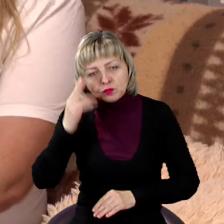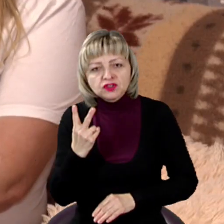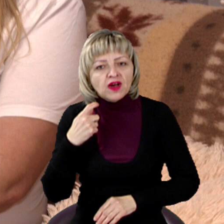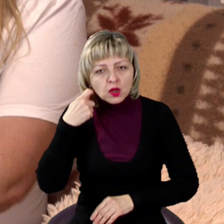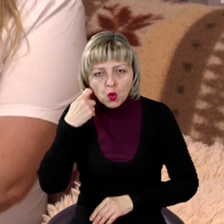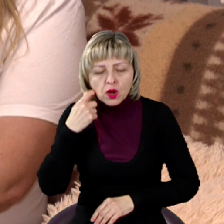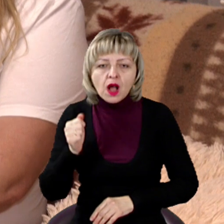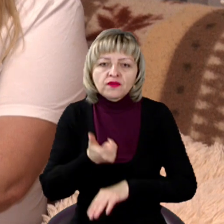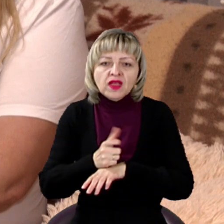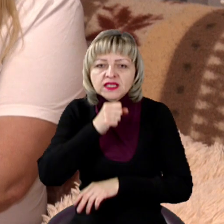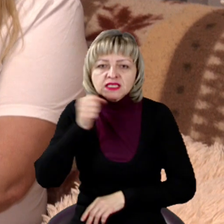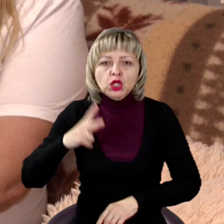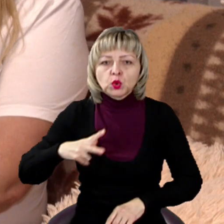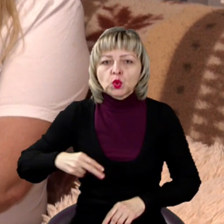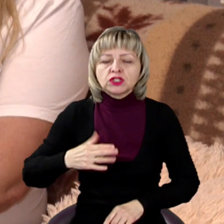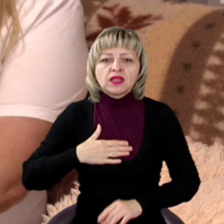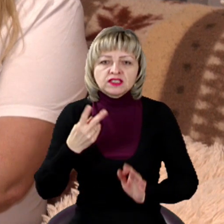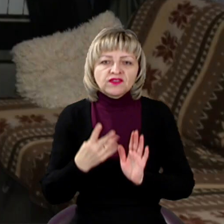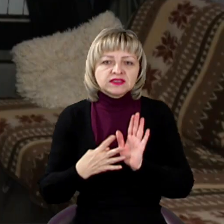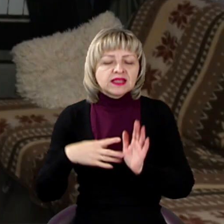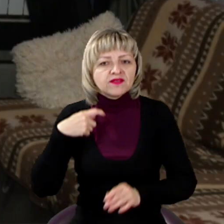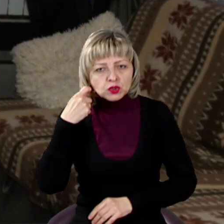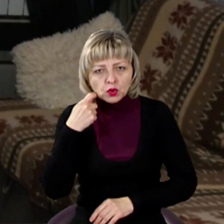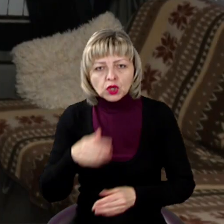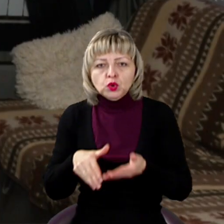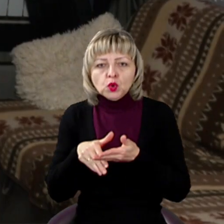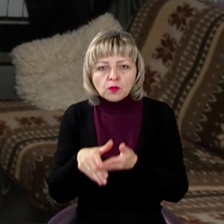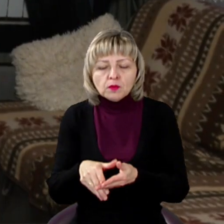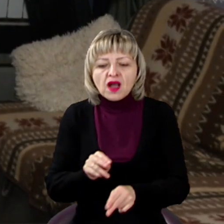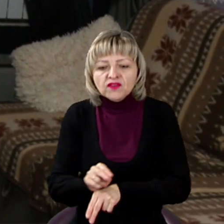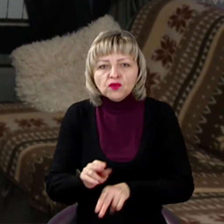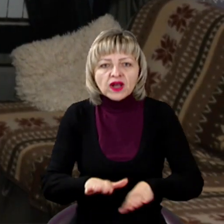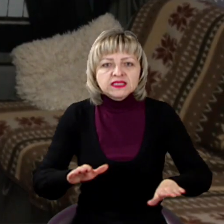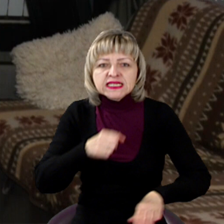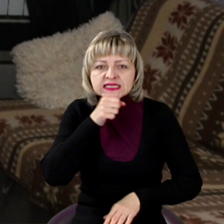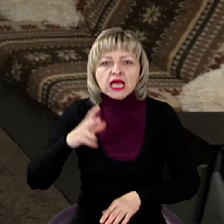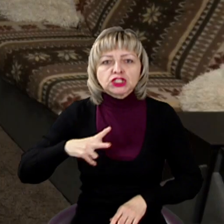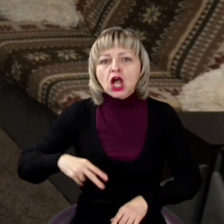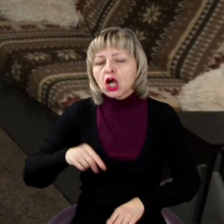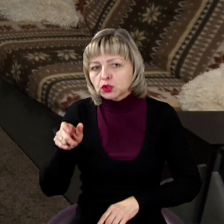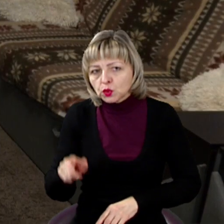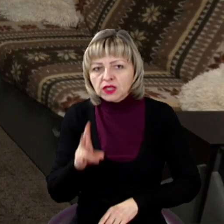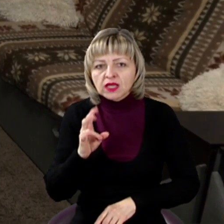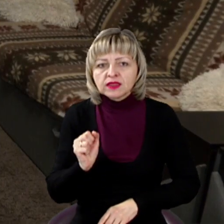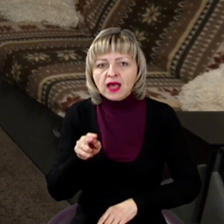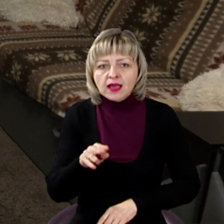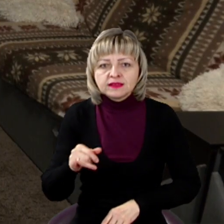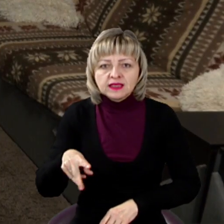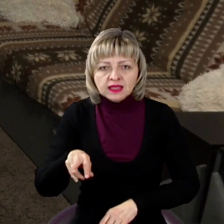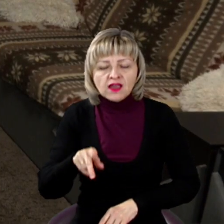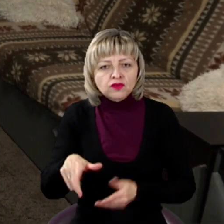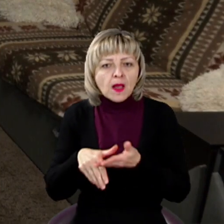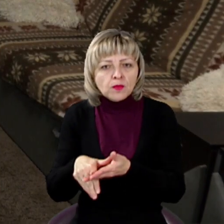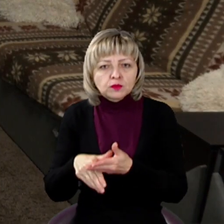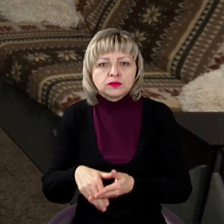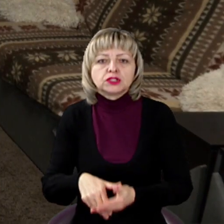роки, а найстаршій дочці нашій 29 років. Допомагає з вихованням дітей старша донька Надія Борис. Вона